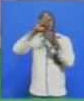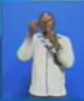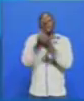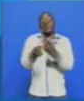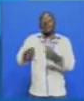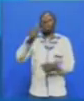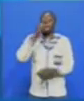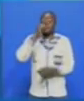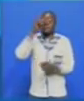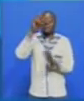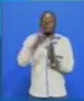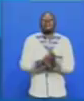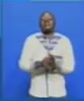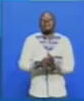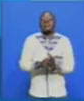agroalimentaire.